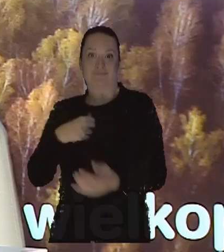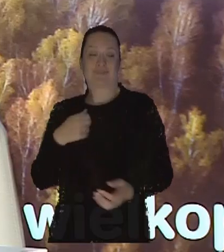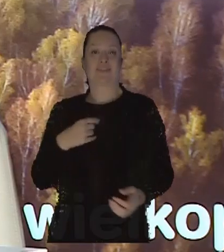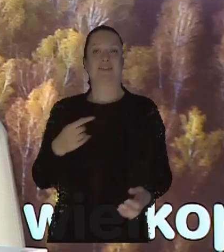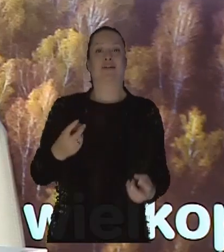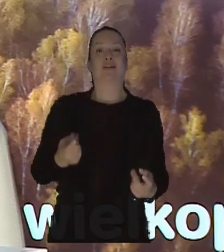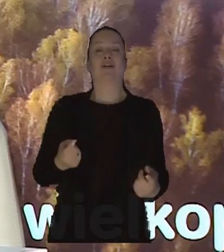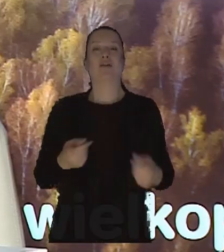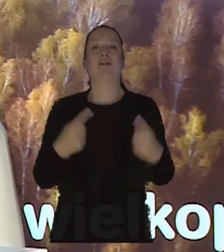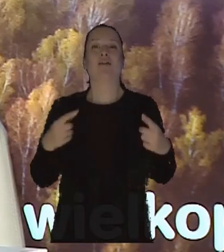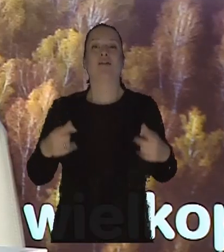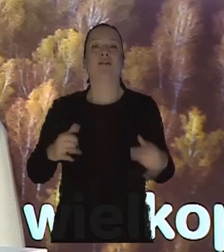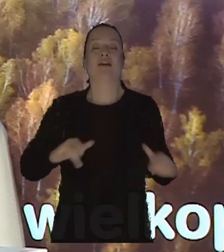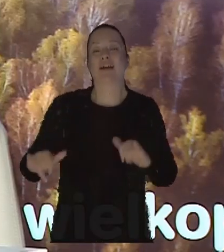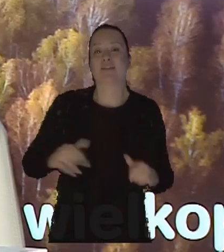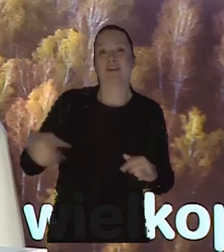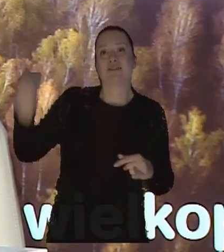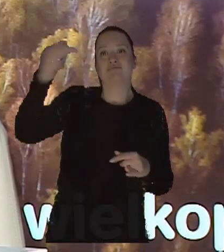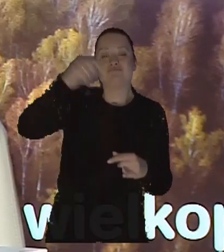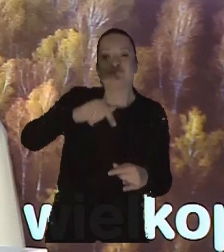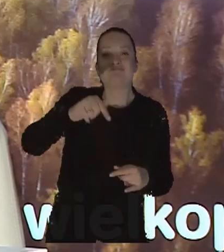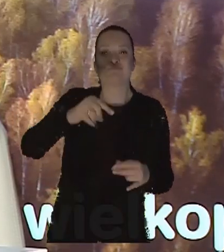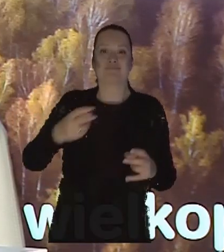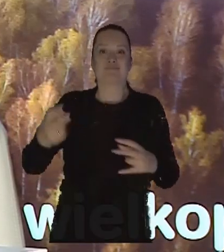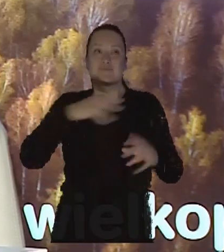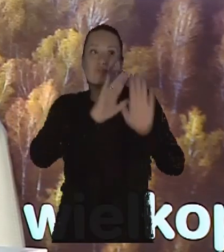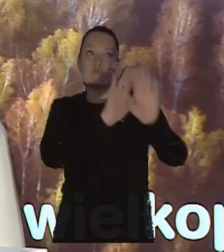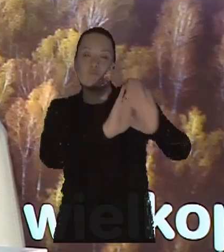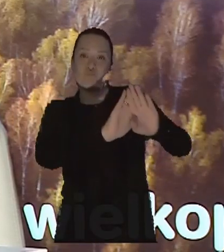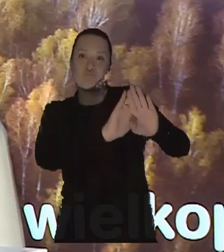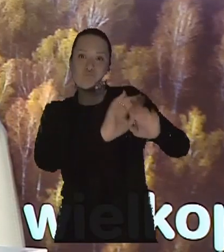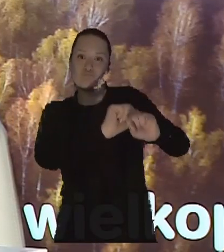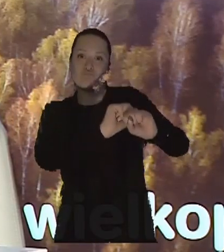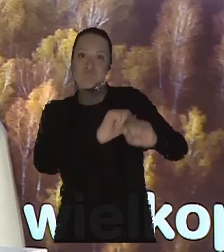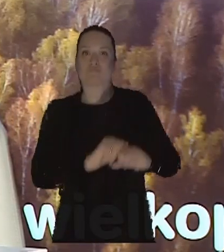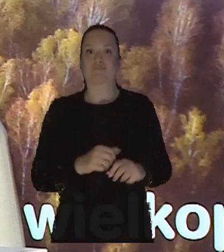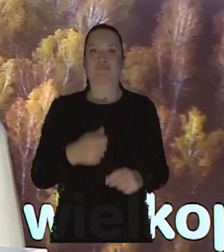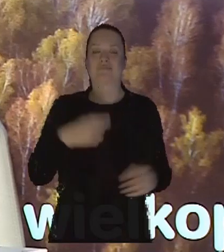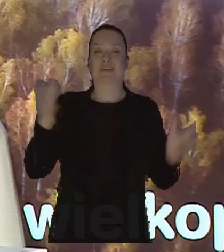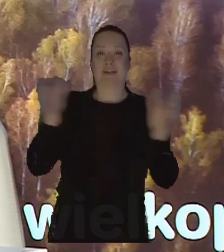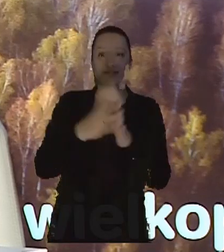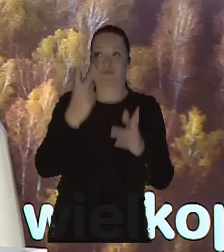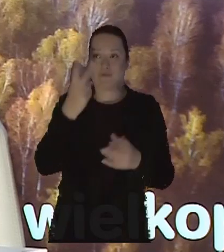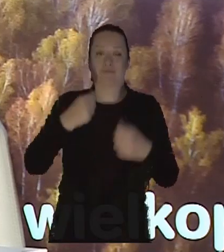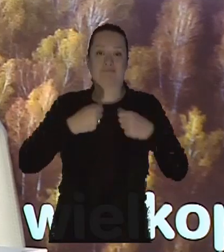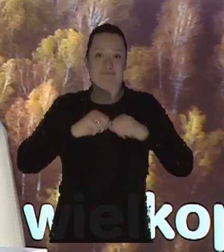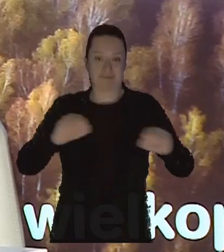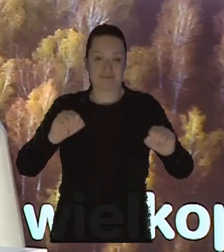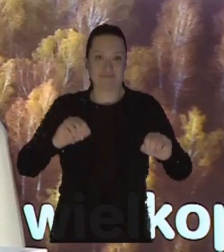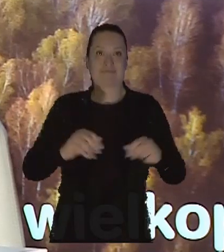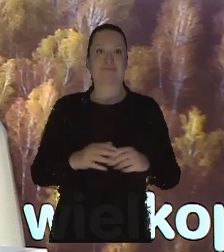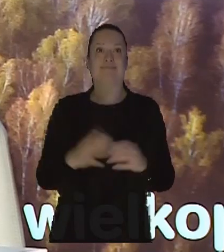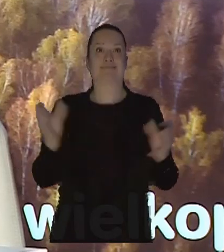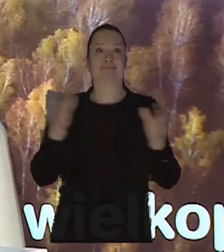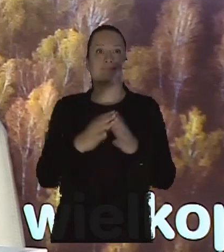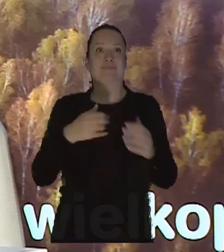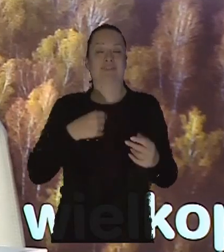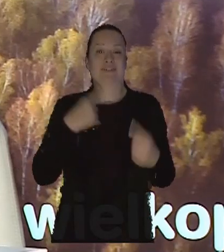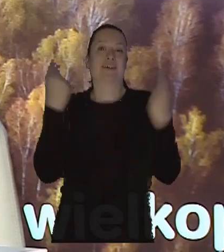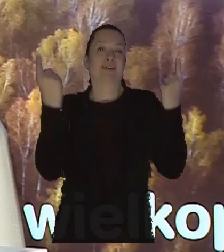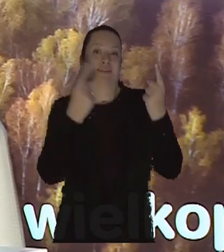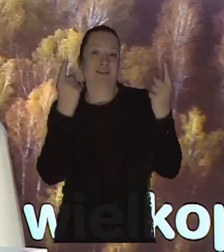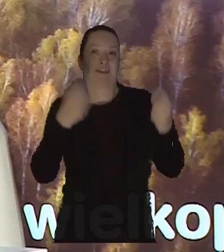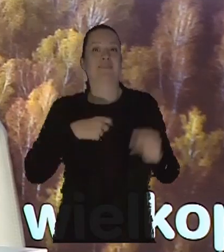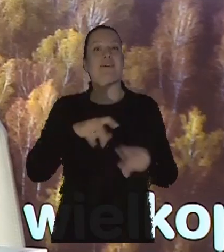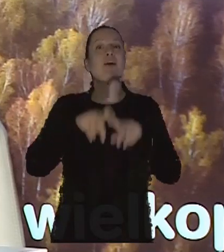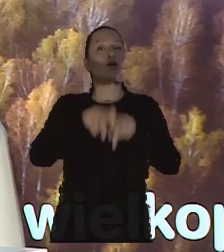przed najazdami. No i warto dodać, że Mirmił razem z Kajkiem i Kokoszem, jak widzimy wszyscy, promuje właśnie konin